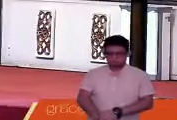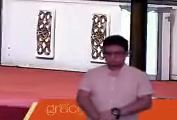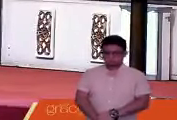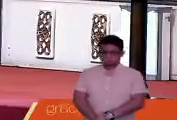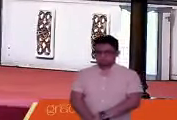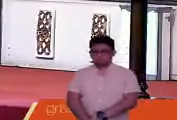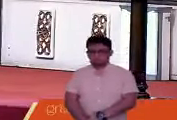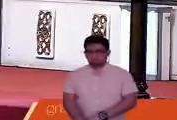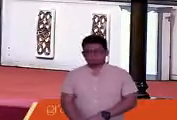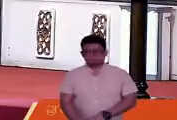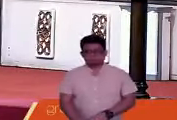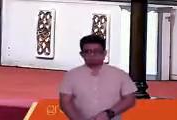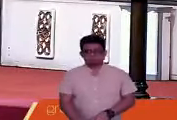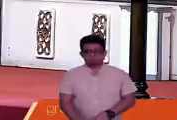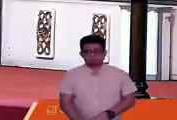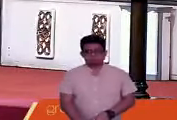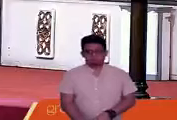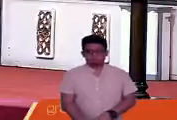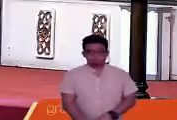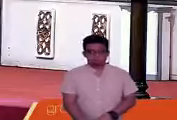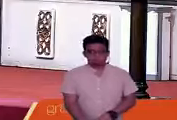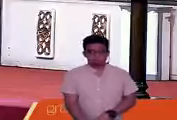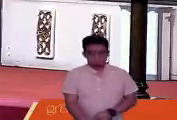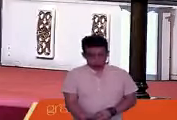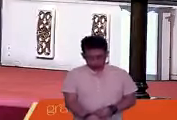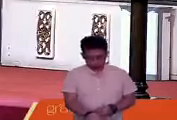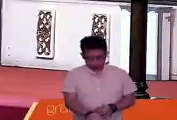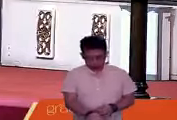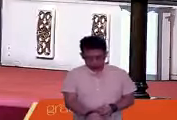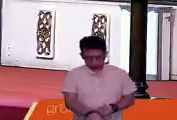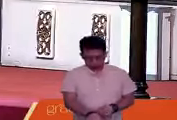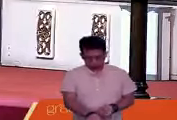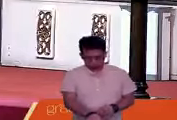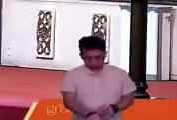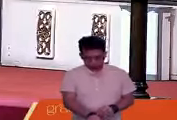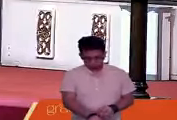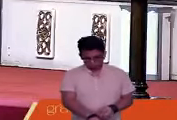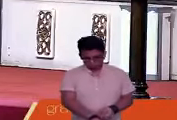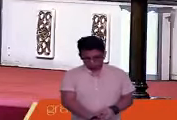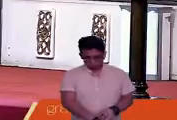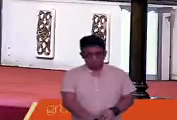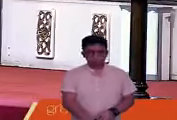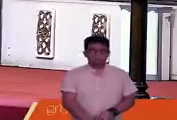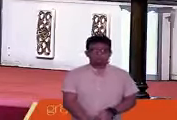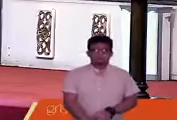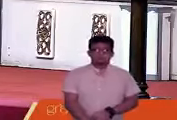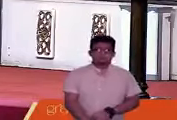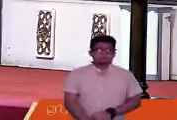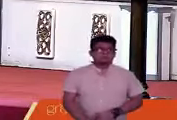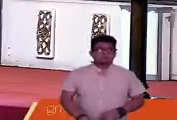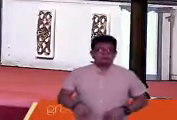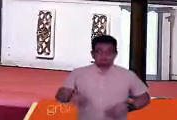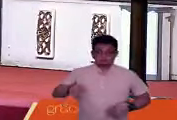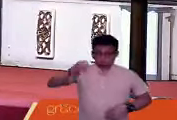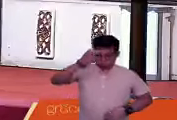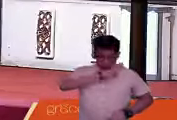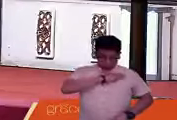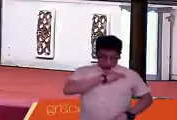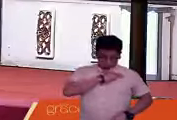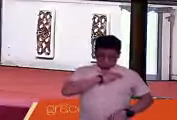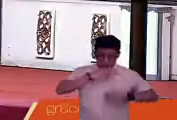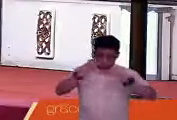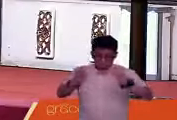nung dili man ka mag-preach in French. Magkalisod-lisod na ko pa. Kay nadugay-dugay naman